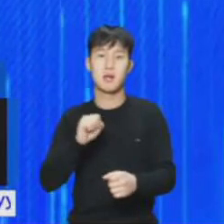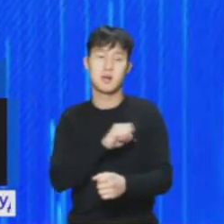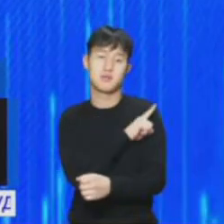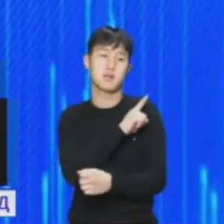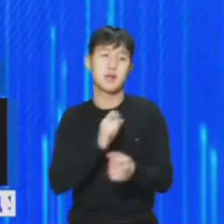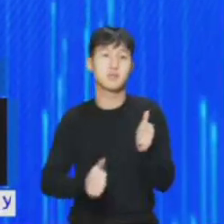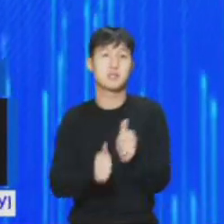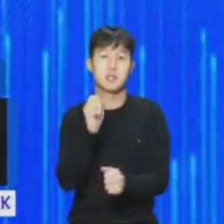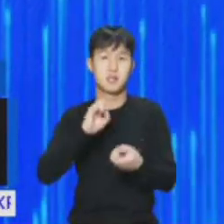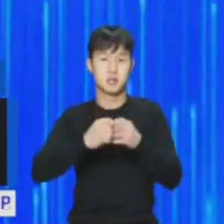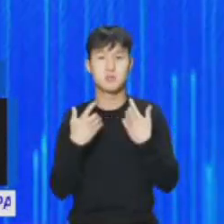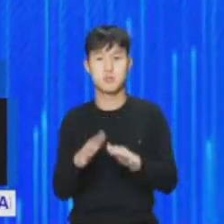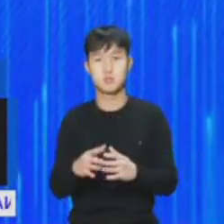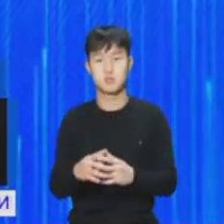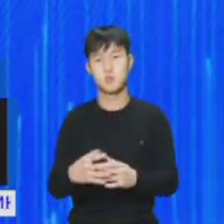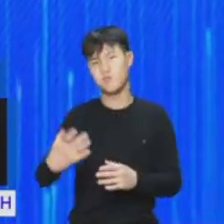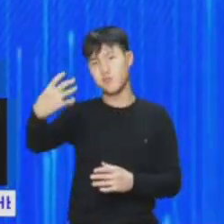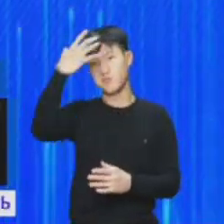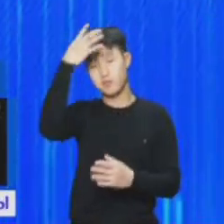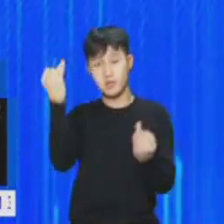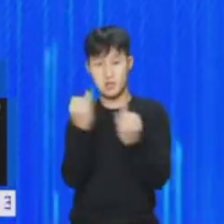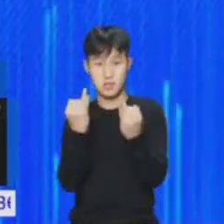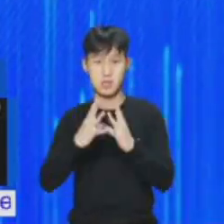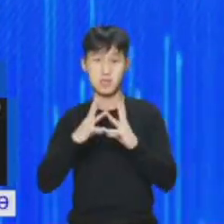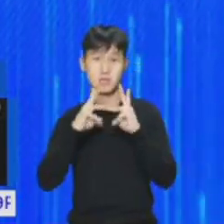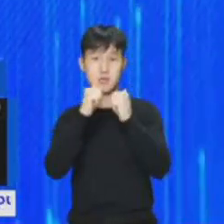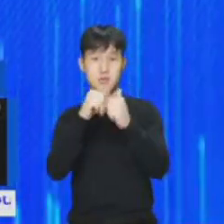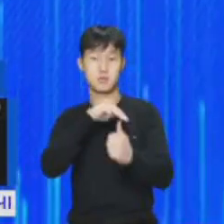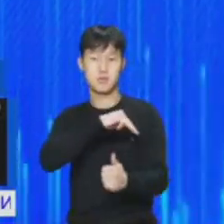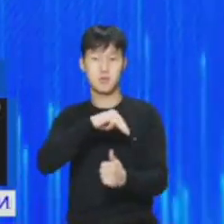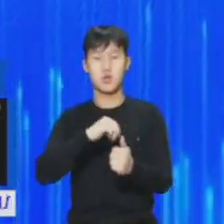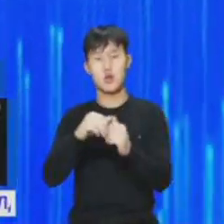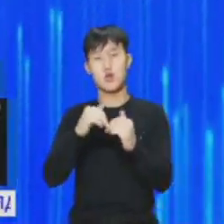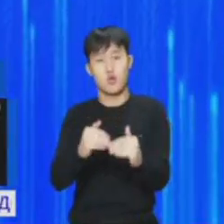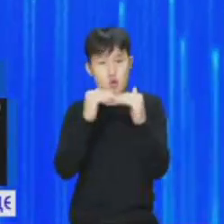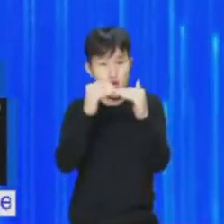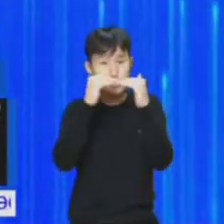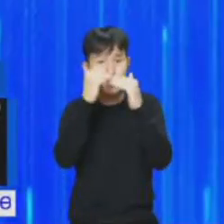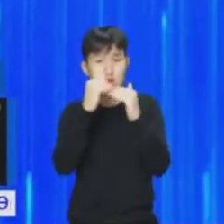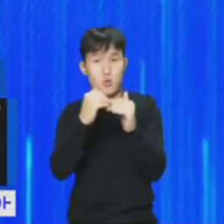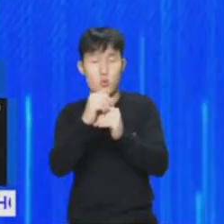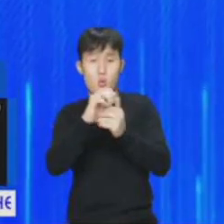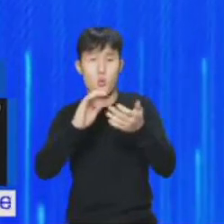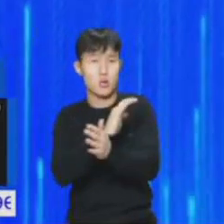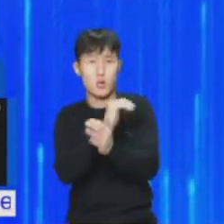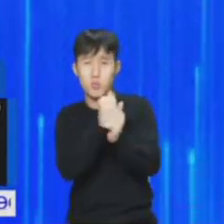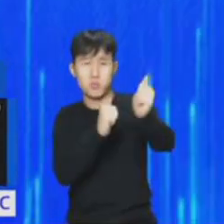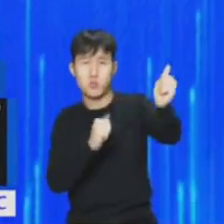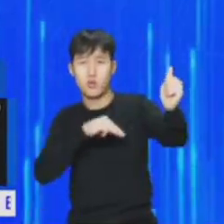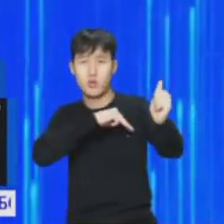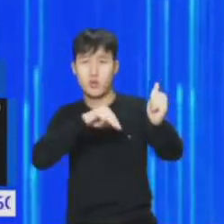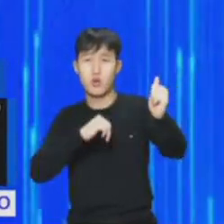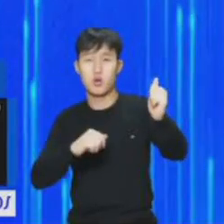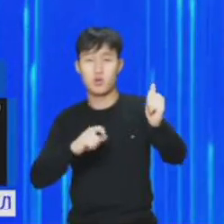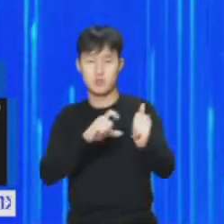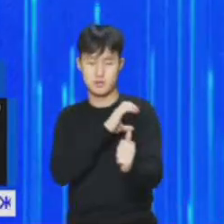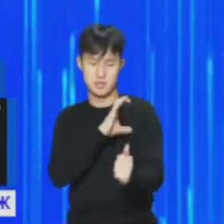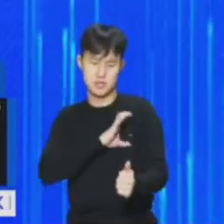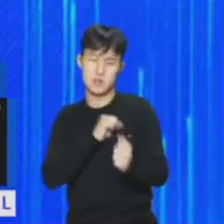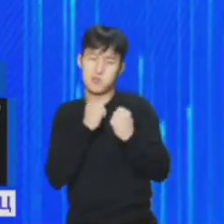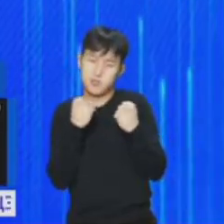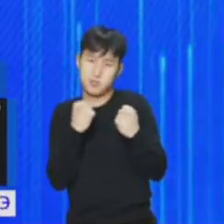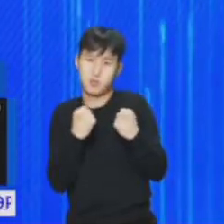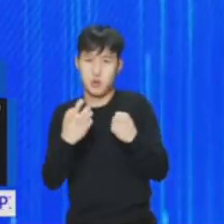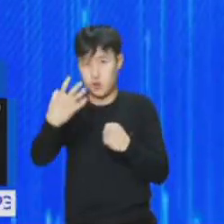төрийн сахимжилтийг эрчимжүүлэхэд хөгжлийн хурдаас оцрохгүй төлөө бас хоёргүй сэтгэлээр зүтгэж байгаа